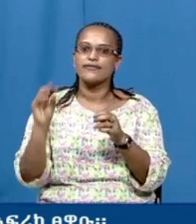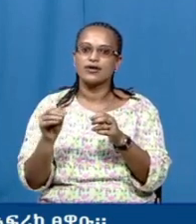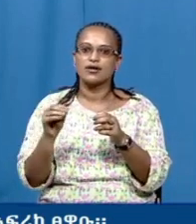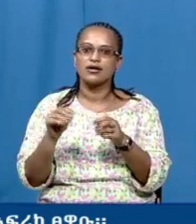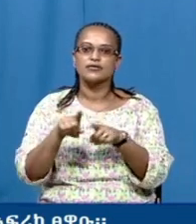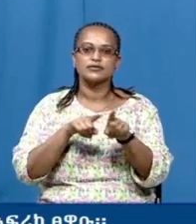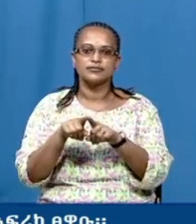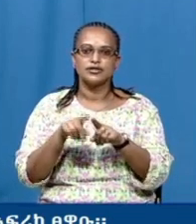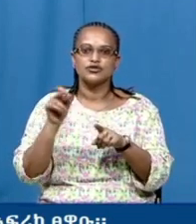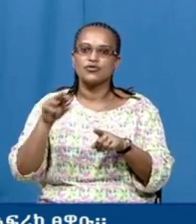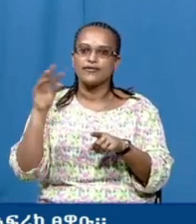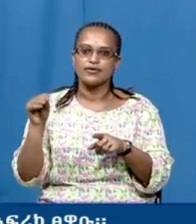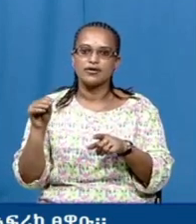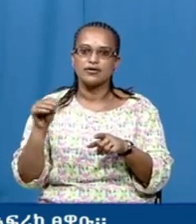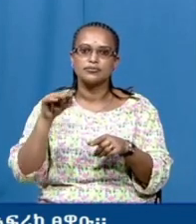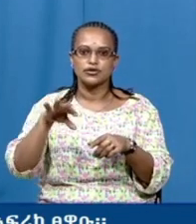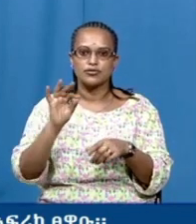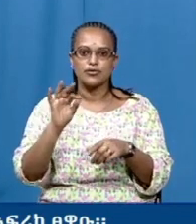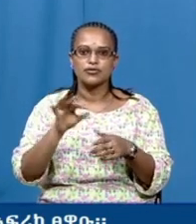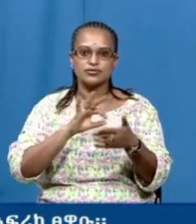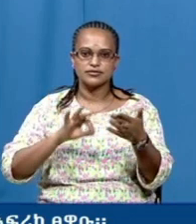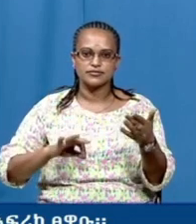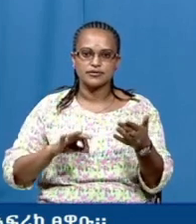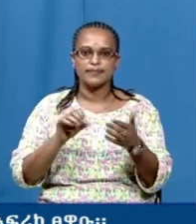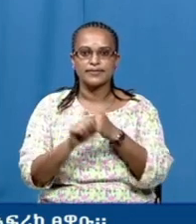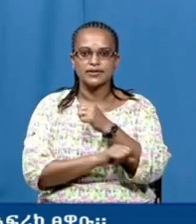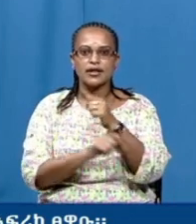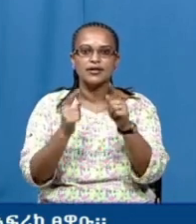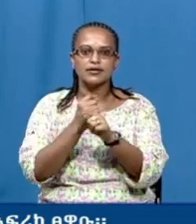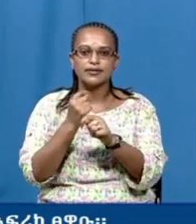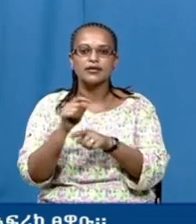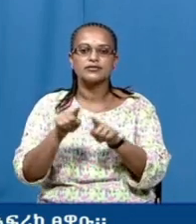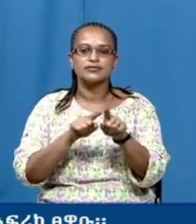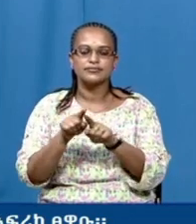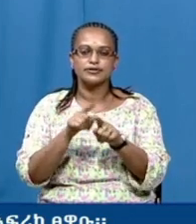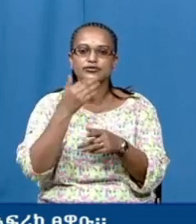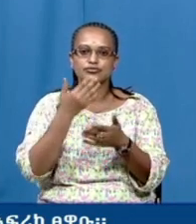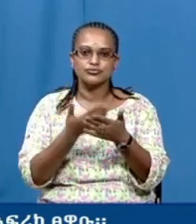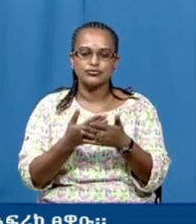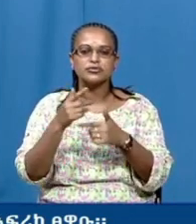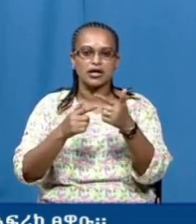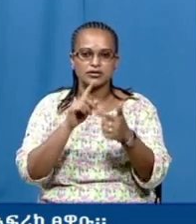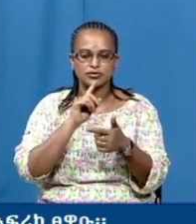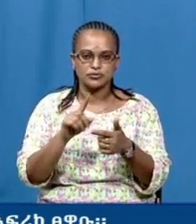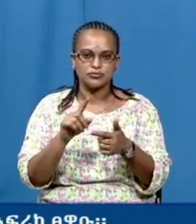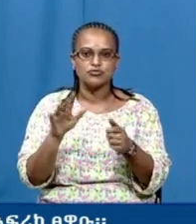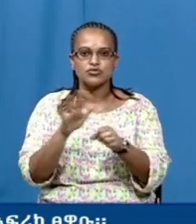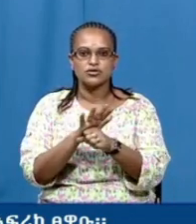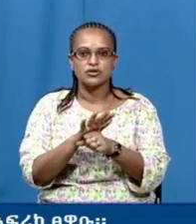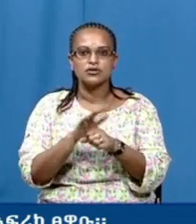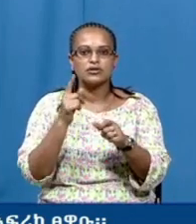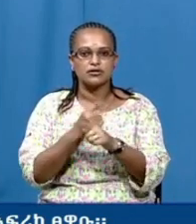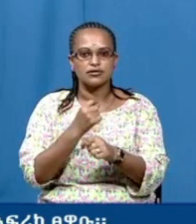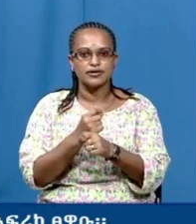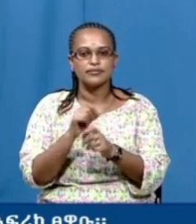አበ ስምምነት ፕሪቶሪያ ብዝረኸውና የጸብጻብ መሰረት ትግብራት ስምምነት ጽቡቅና ኸደዩ በመልእነትን